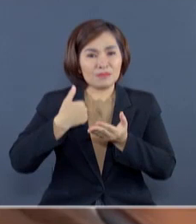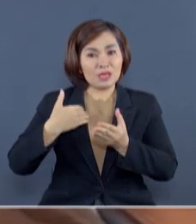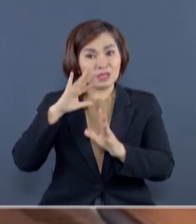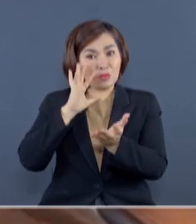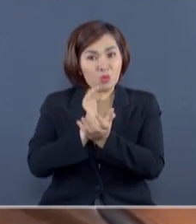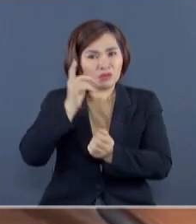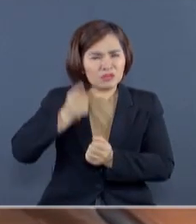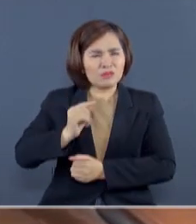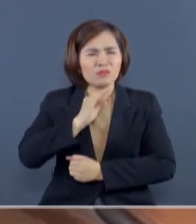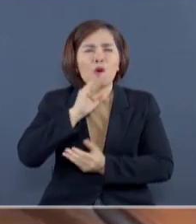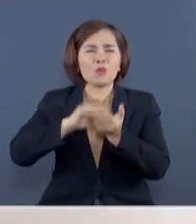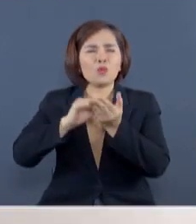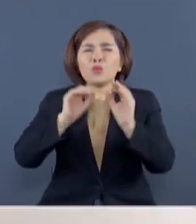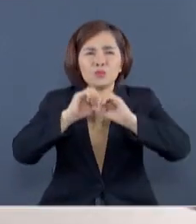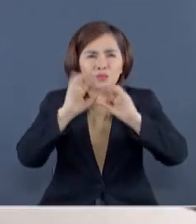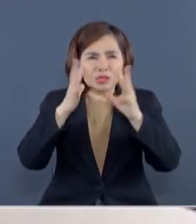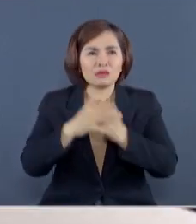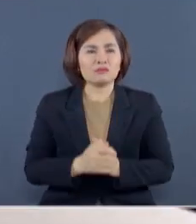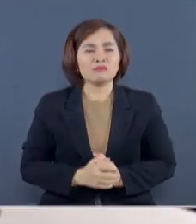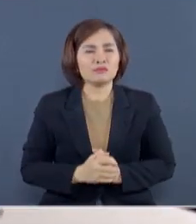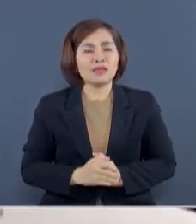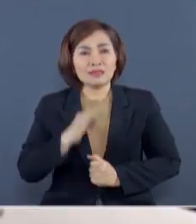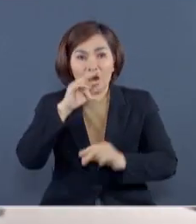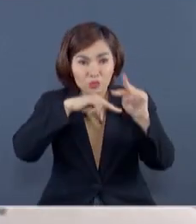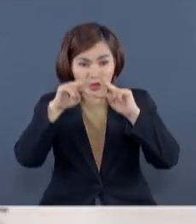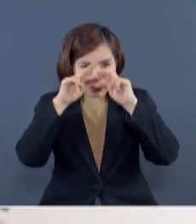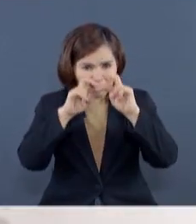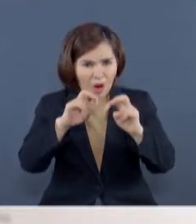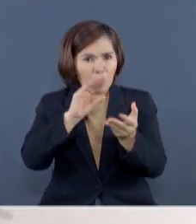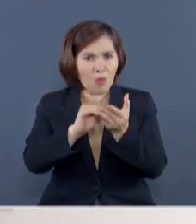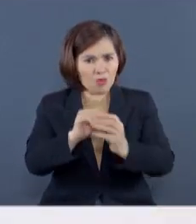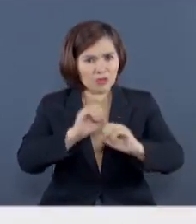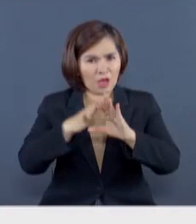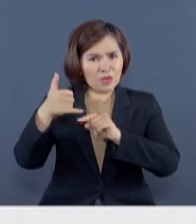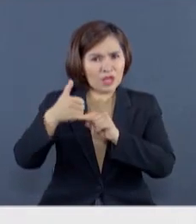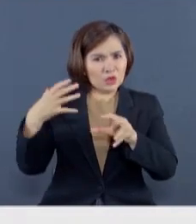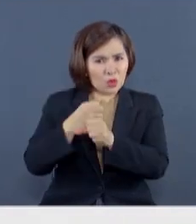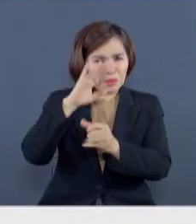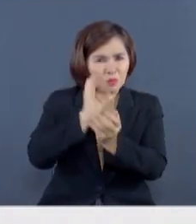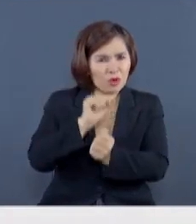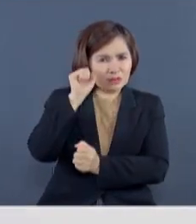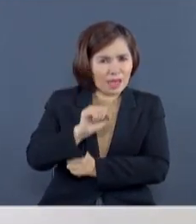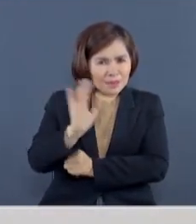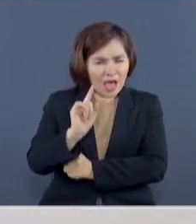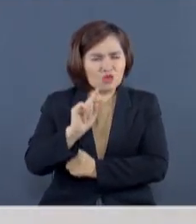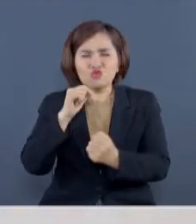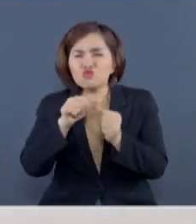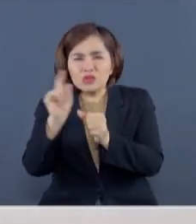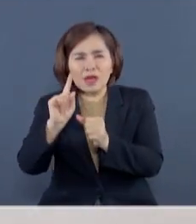ำรวจจริงหรือไม่หรืออยู่สังกัดไหนแต่ถ้ามีข้อมูลชัดเจนแล้วก็จะดำเนินคดีกับตำรวจที่ถูกกล่